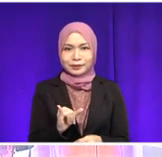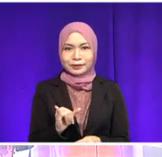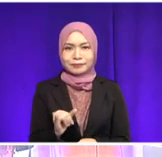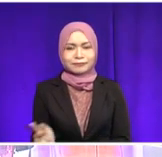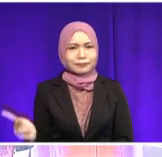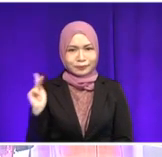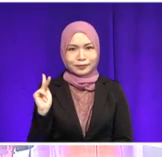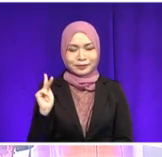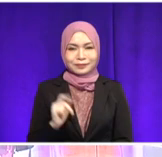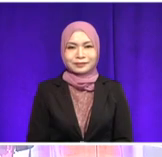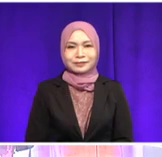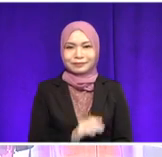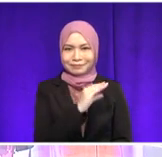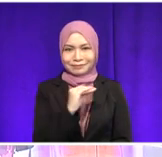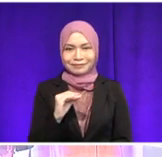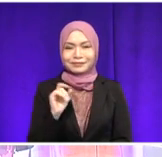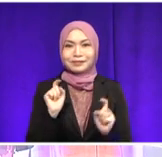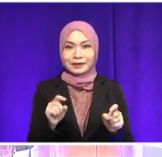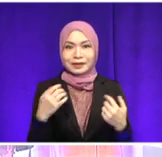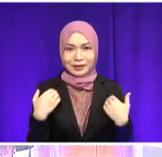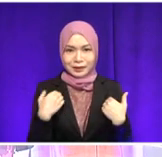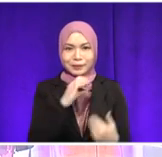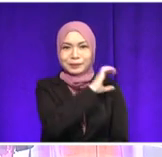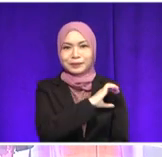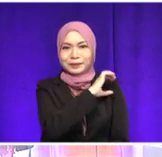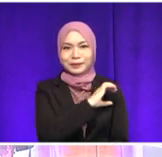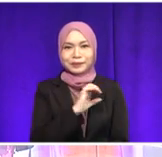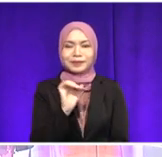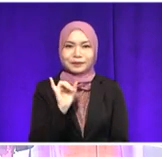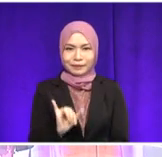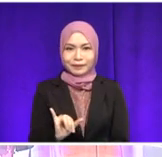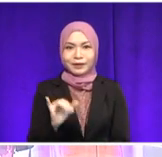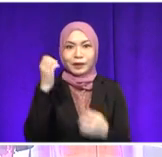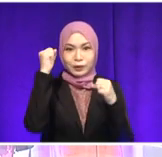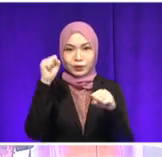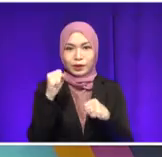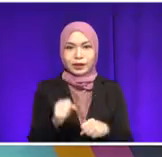Ini dia ada ciri-ciri yang sporty untuk Ahli Surga